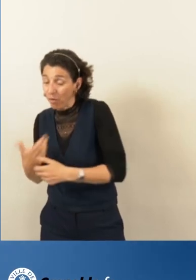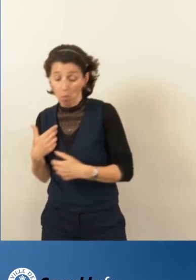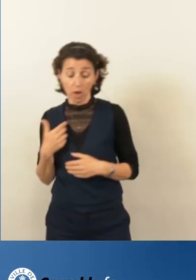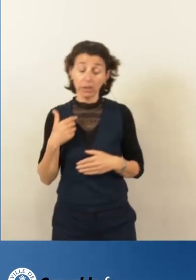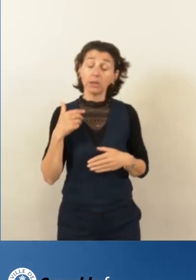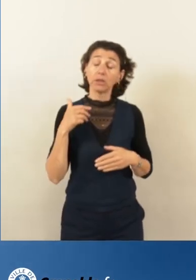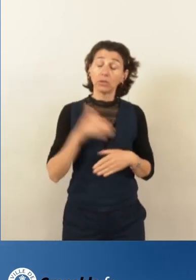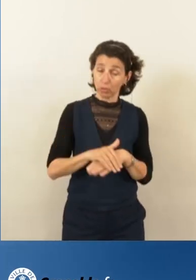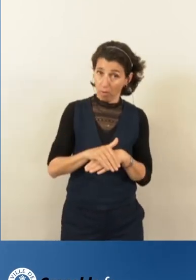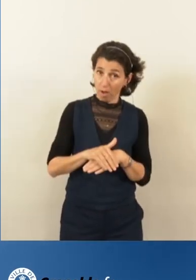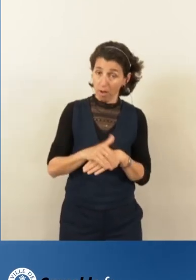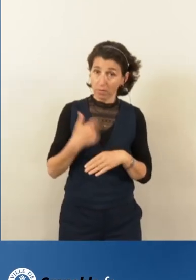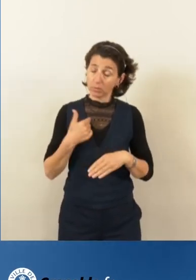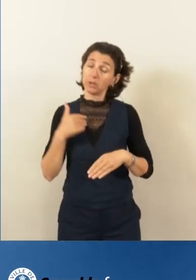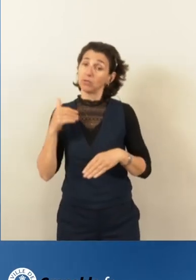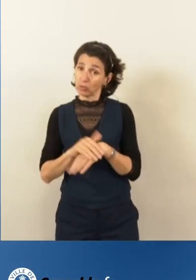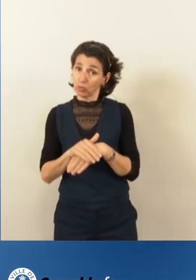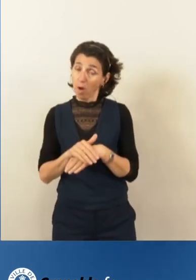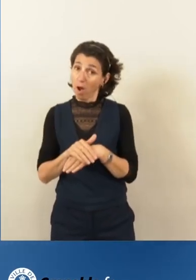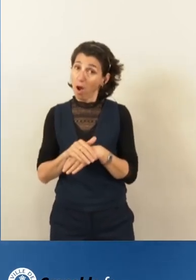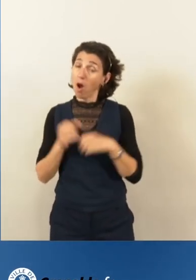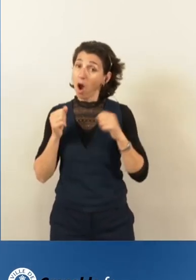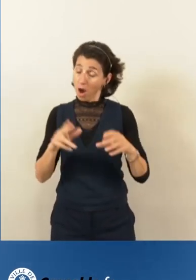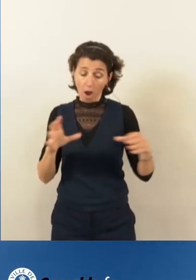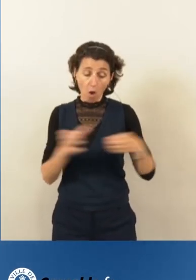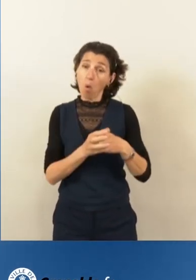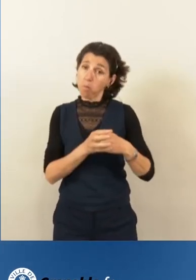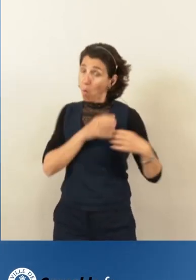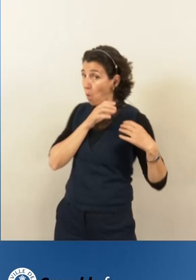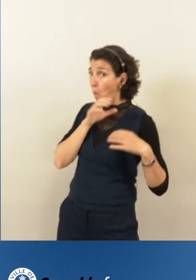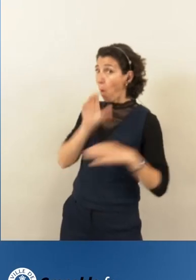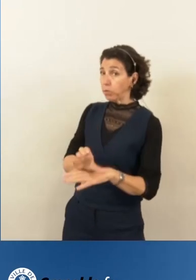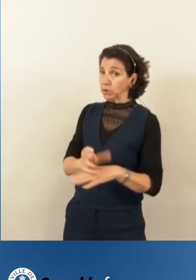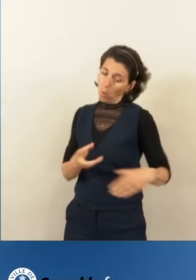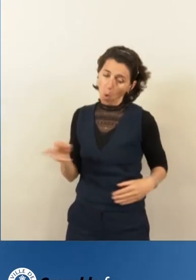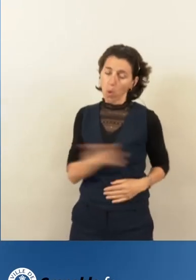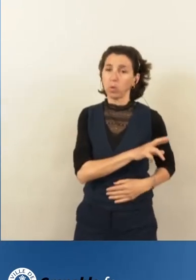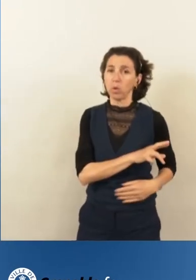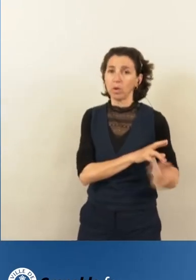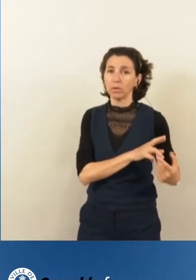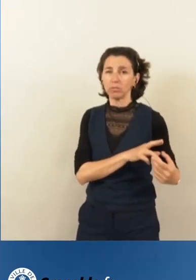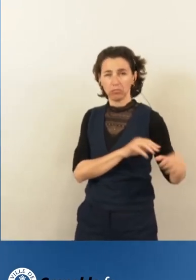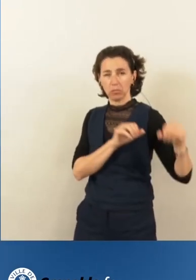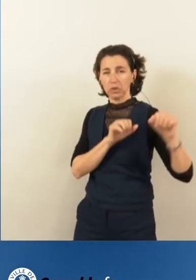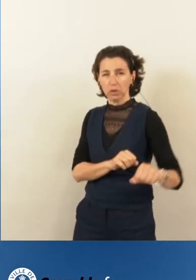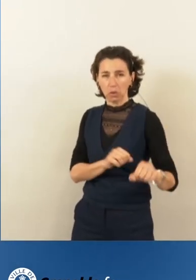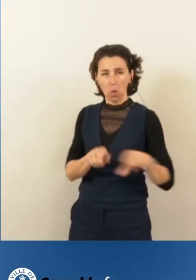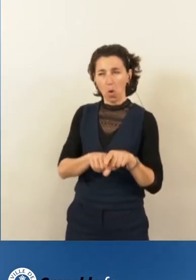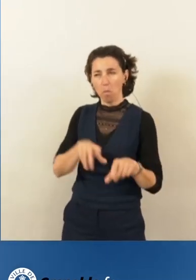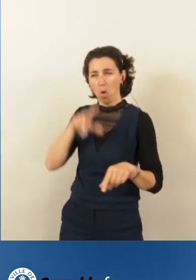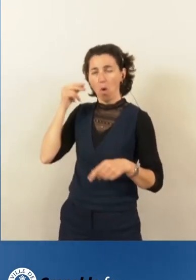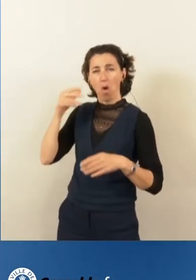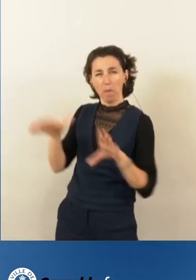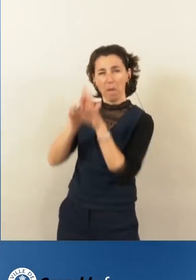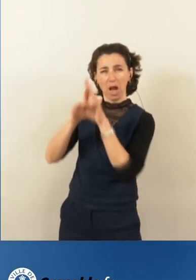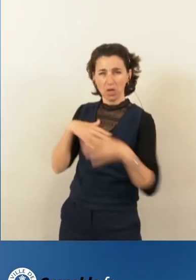ce soir je retourne sur les bancs de l'opposition la punition est sévère à l'image de l'homme et je suis fier de